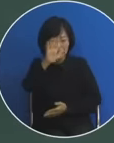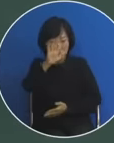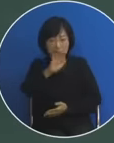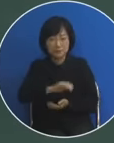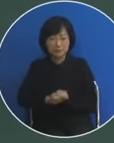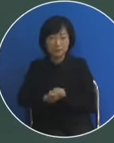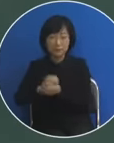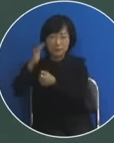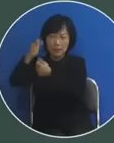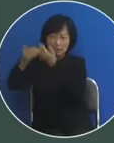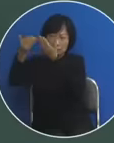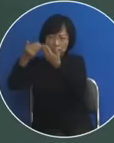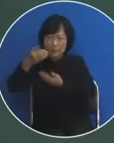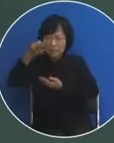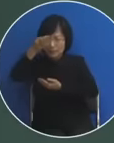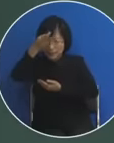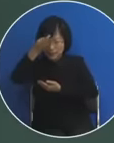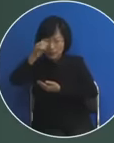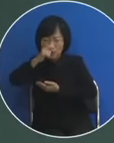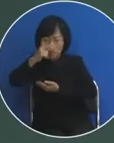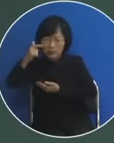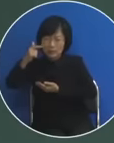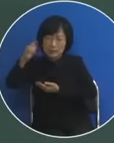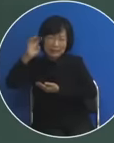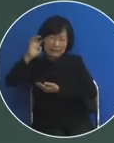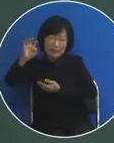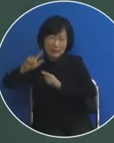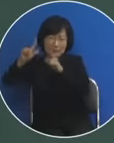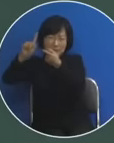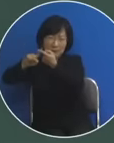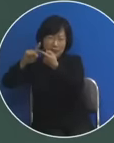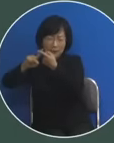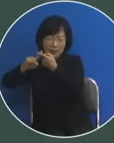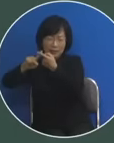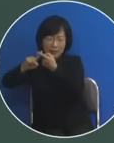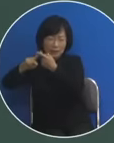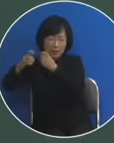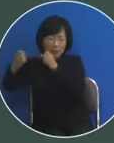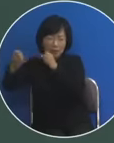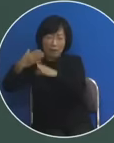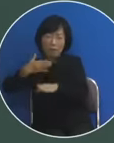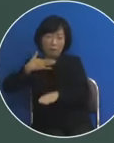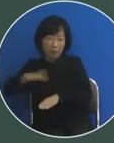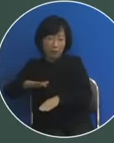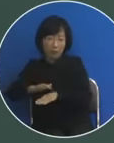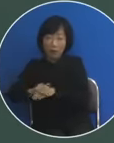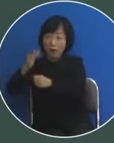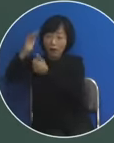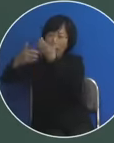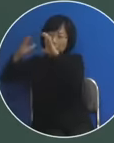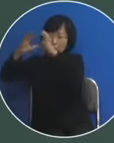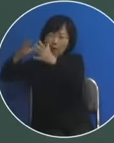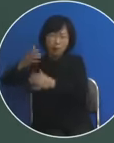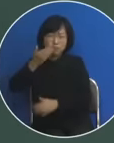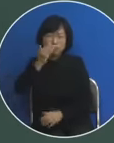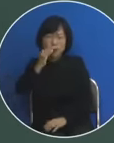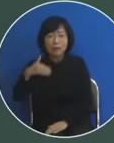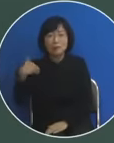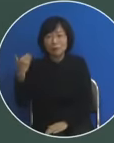적이 없는 거예요. I'm not saying that we should not read books, but we never once gained this answer. 하나님의 나라에 임한 이 축복,